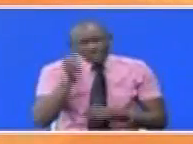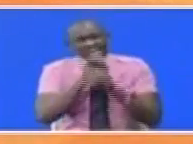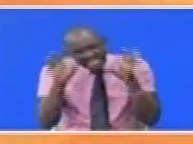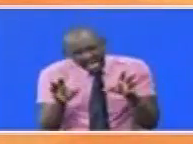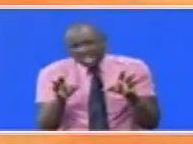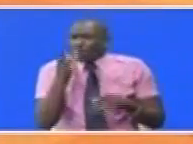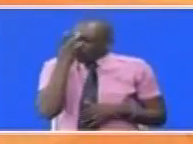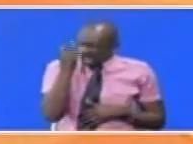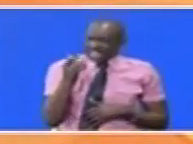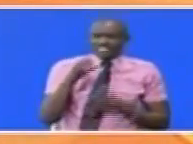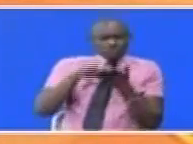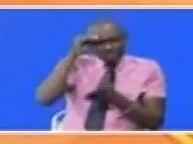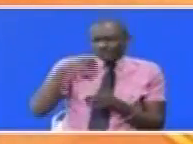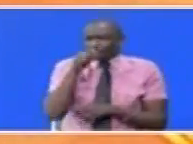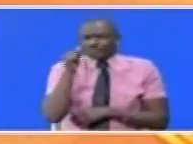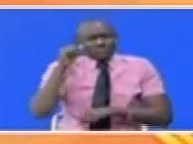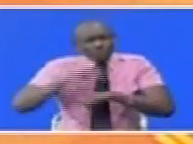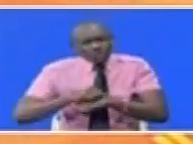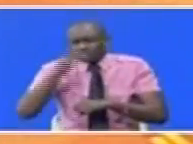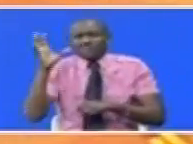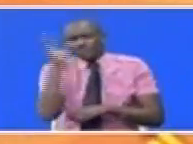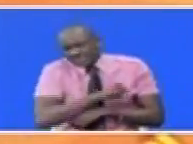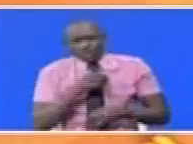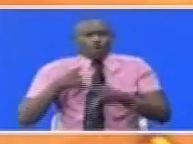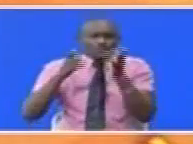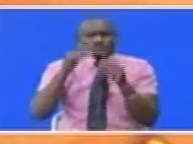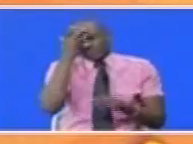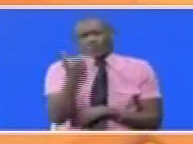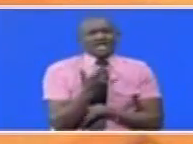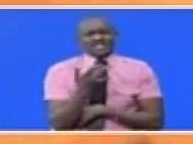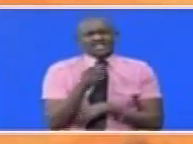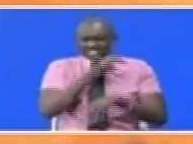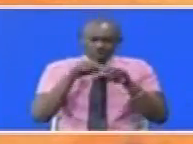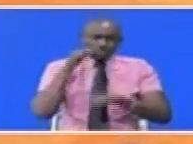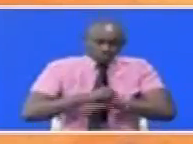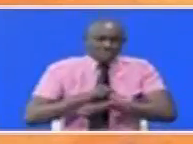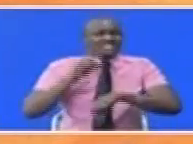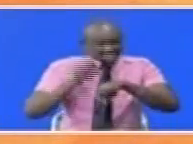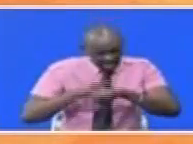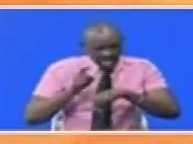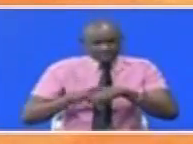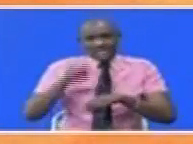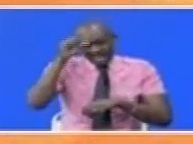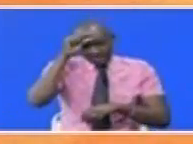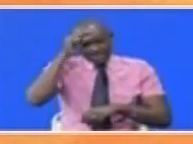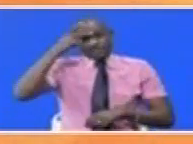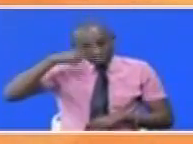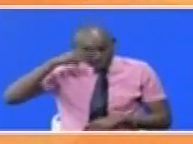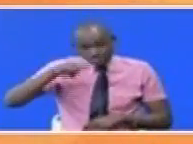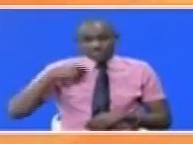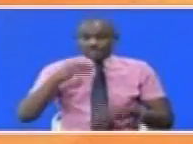kwani wanafunzi kutoka shule za kibinafsi hukosa fursa katika shule za kitaifa tangu serikali ilipobuni sera ya kuwapa